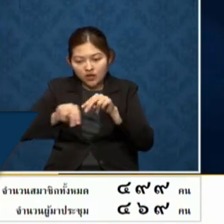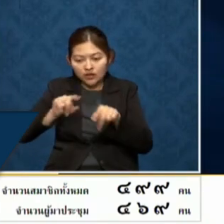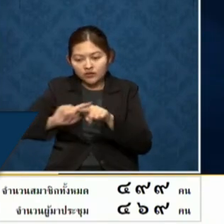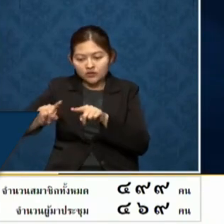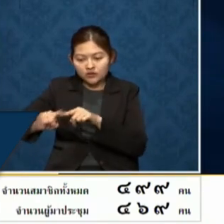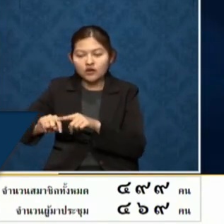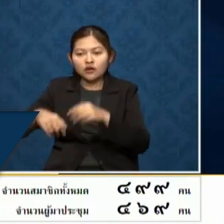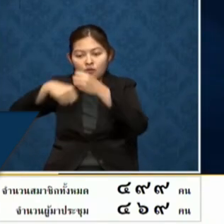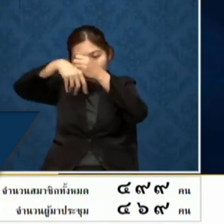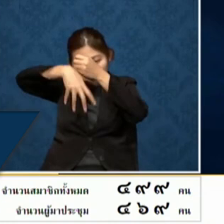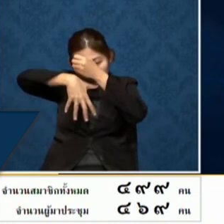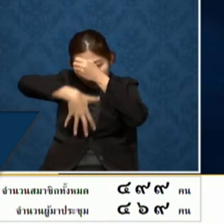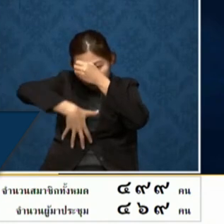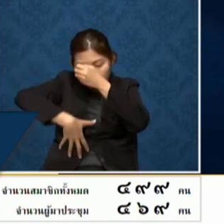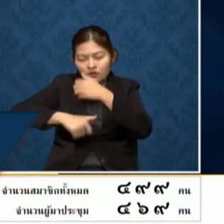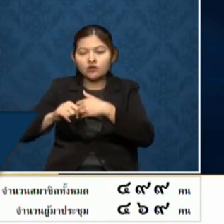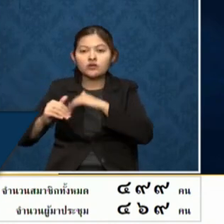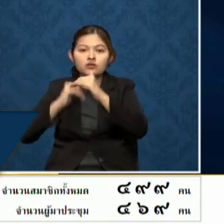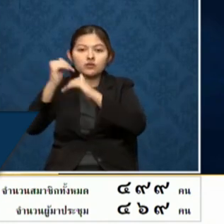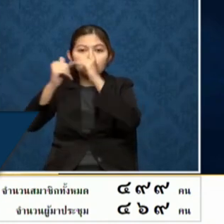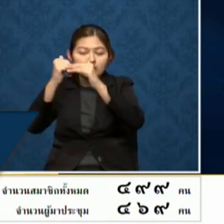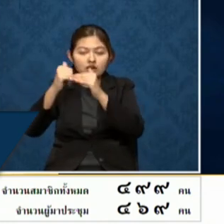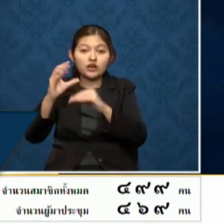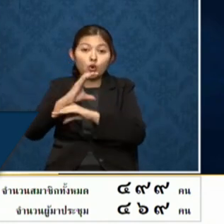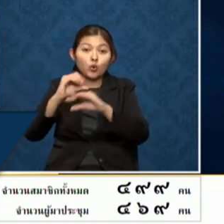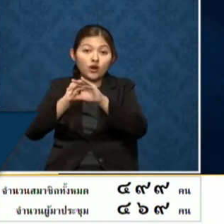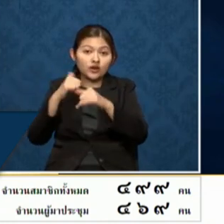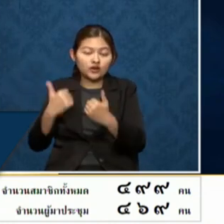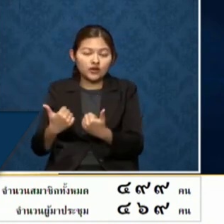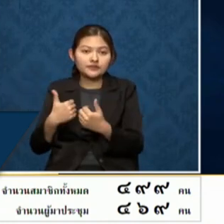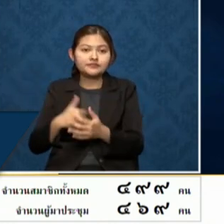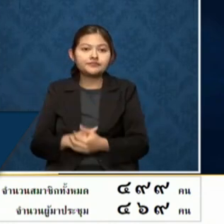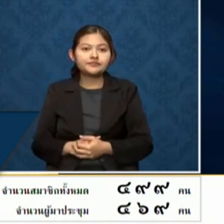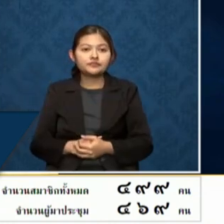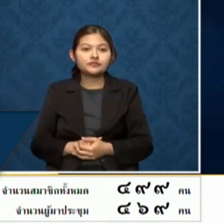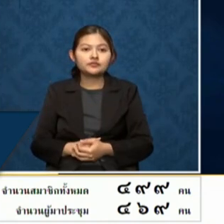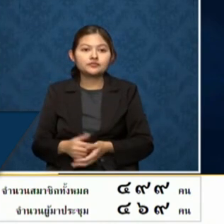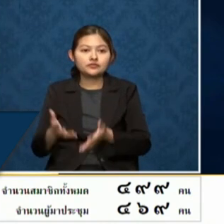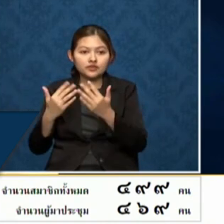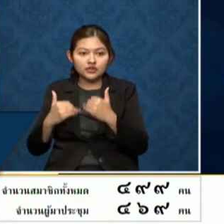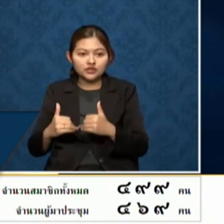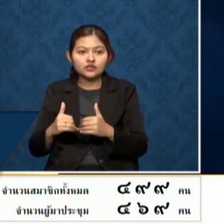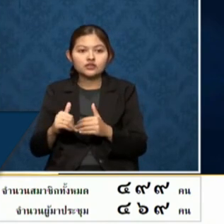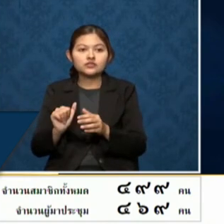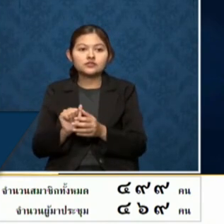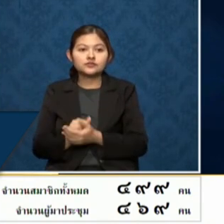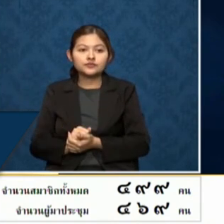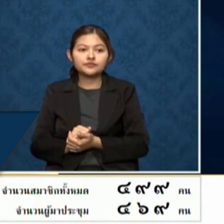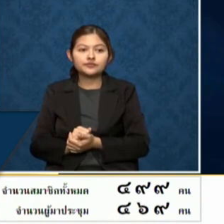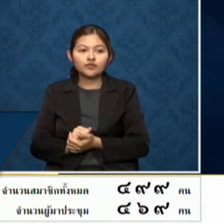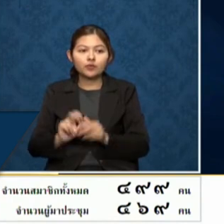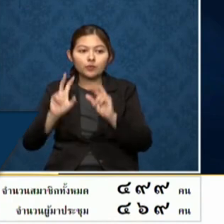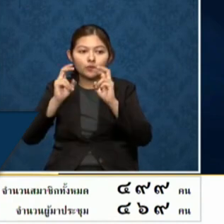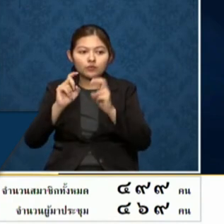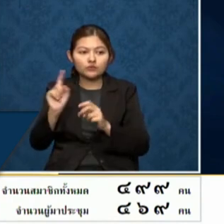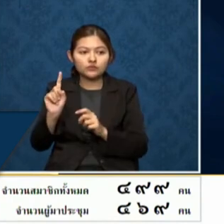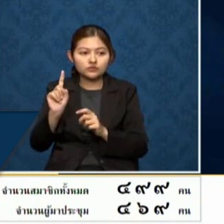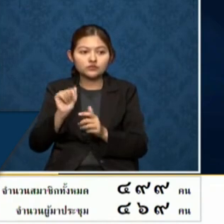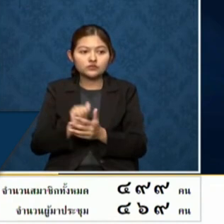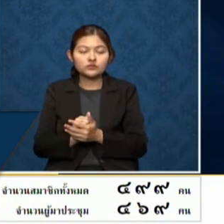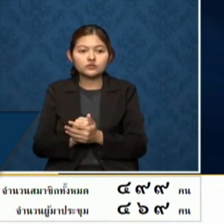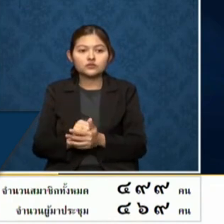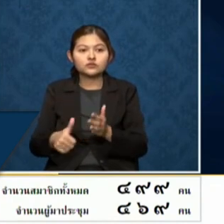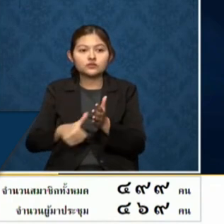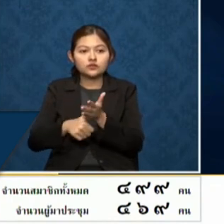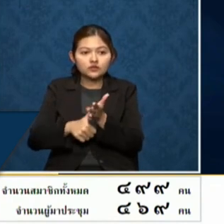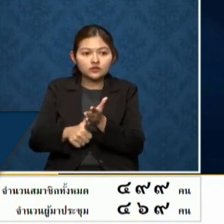ครับที่เป็นปัญหาในการพัฒนาโครงการเหล่านี้นะครับอีกประเด็นที่อยากอยากจะสะท้อนนะครับก็คือประเด็นคุณภาพน้ำประปาบาดาลที่ไม่